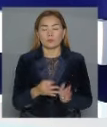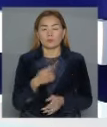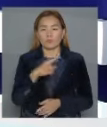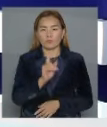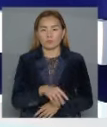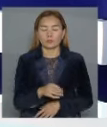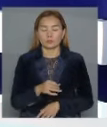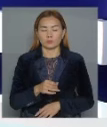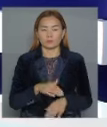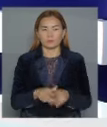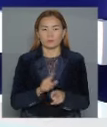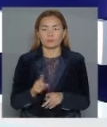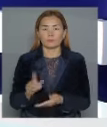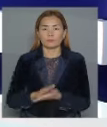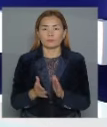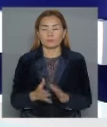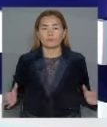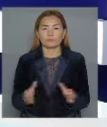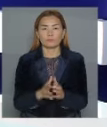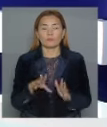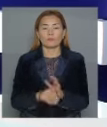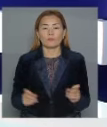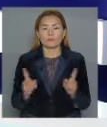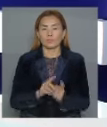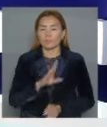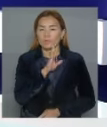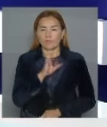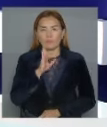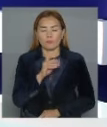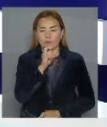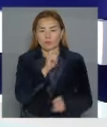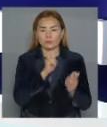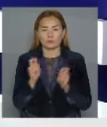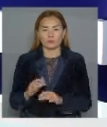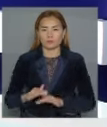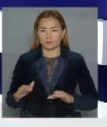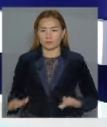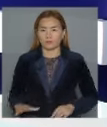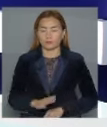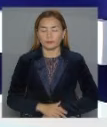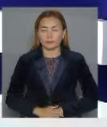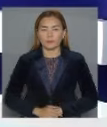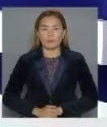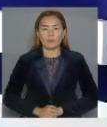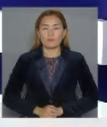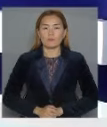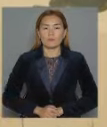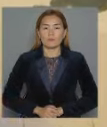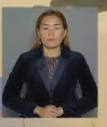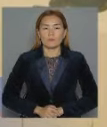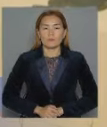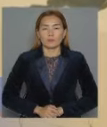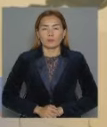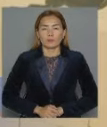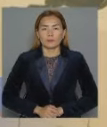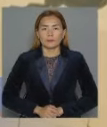департамента уголовно-исполнительной системы. На встрече женщины раздали подарки детям. Подробнее в сюжете. Я